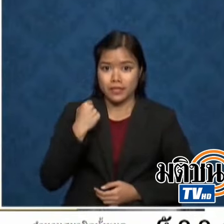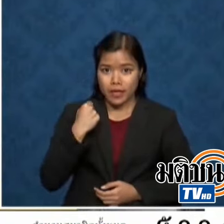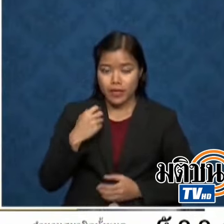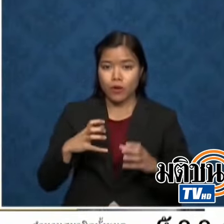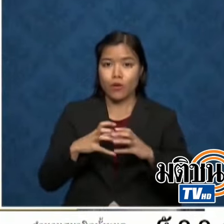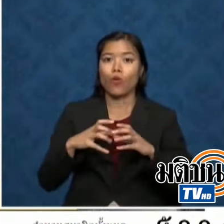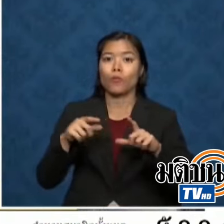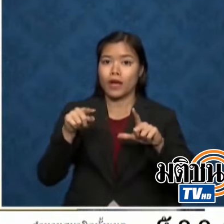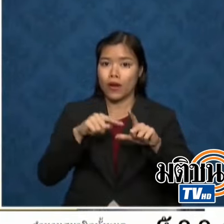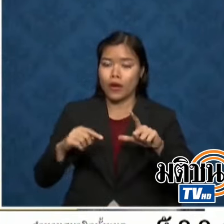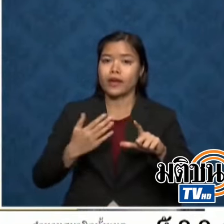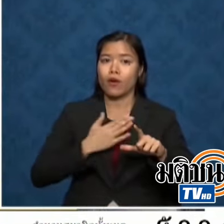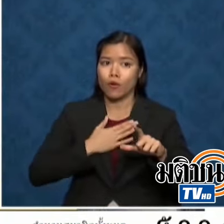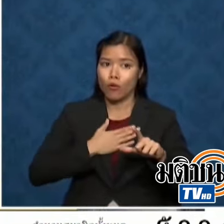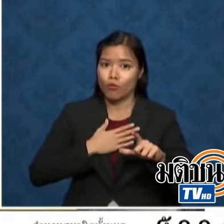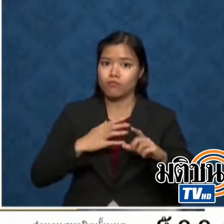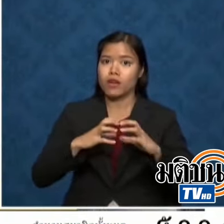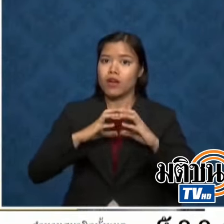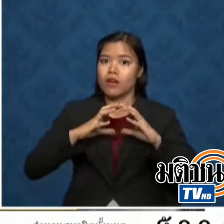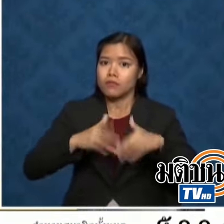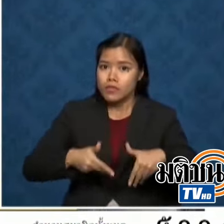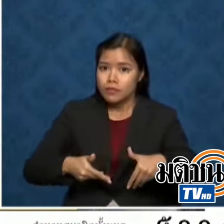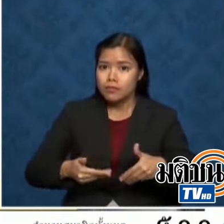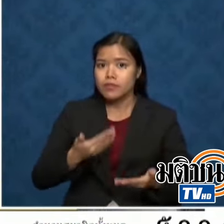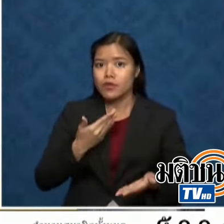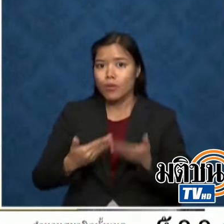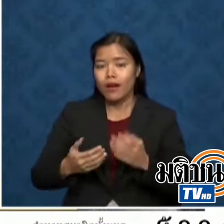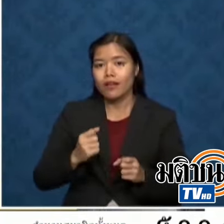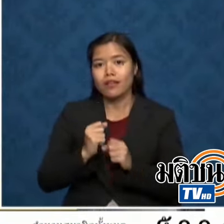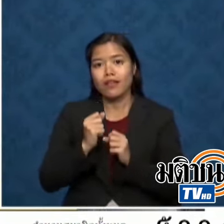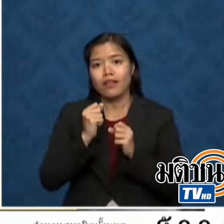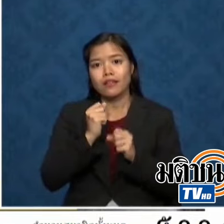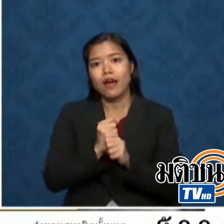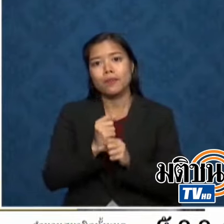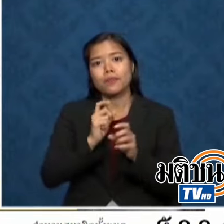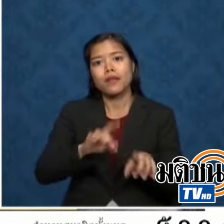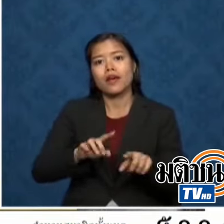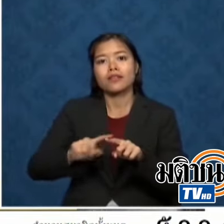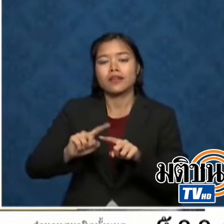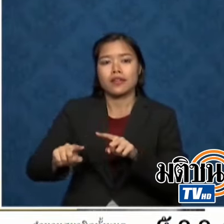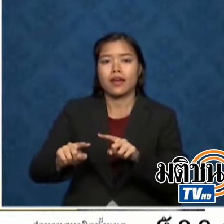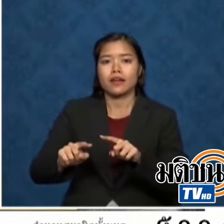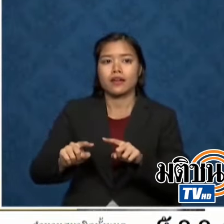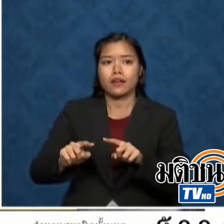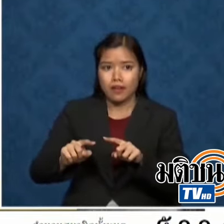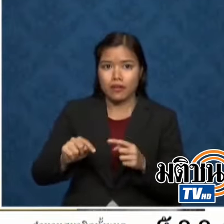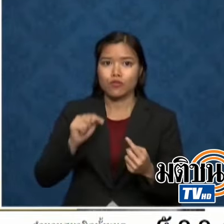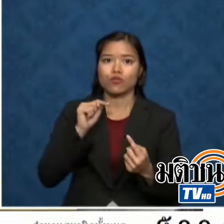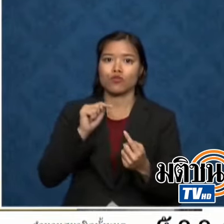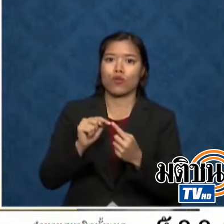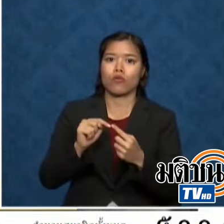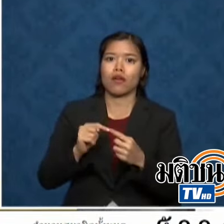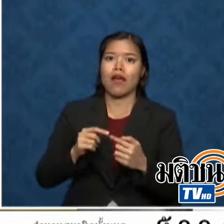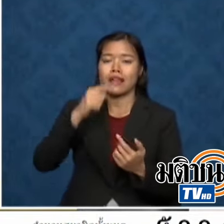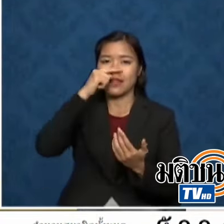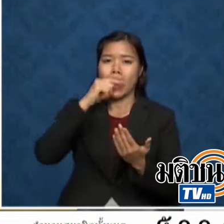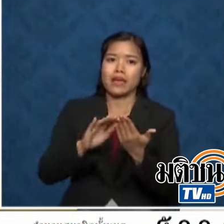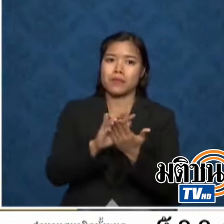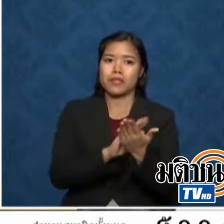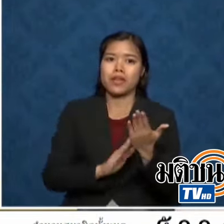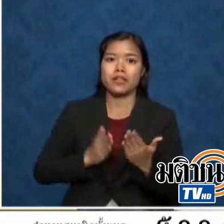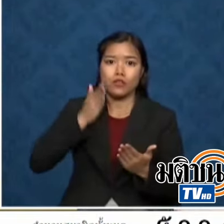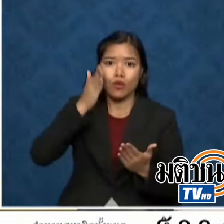ผมไม่ว่าจะเป็นการยุบพรรคไม่ว่าจะเป็นการทำลายพรรคก้าวไกลก็ไม่ได้ทำให้การเดินทางสู่การเปลี่ยนแปลงของประเทศไทยของเรา